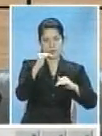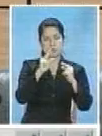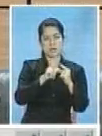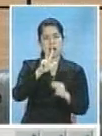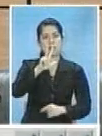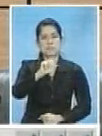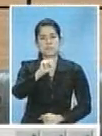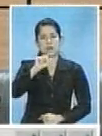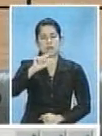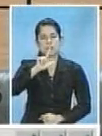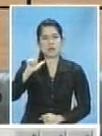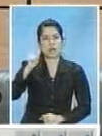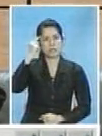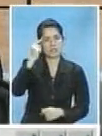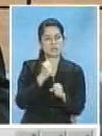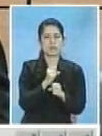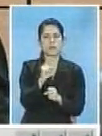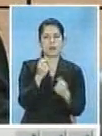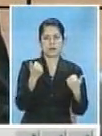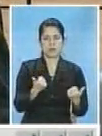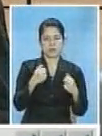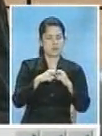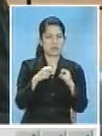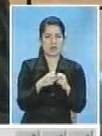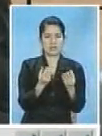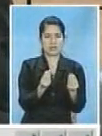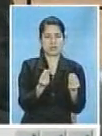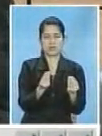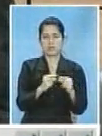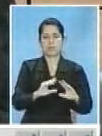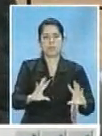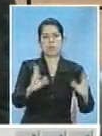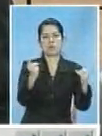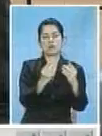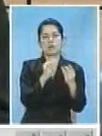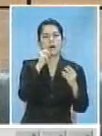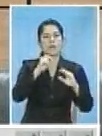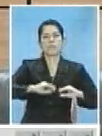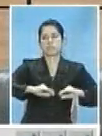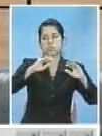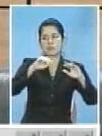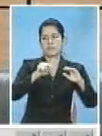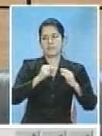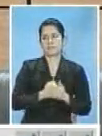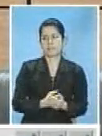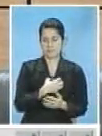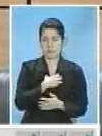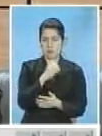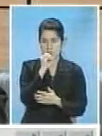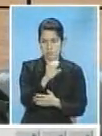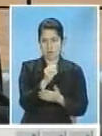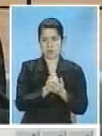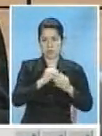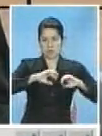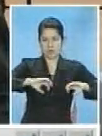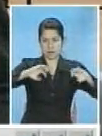ครับปลูกเมล็ดจะปลูกยังไม่มีที่จะปลูกยังไม่มีครับที่ผมอภิปรายมาทั้งหมดนี้เพื่อจะบอกว่ารัฐบาลใช้วิธี